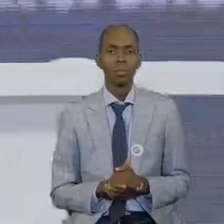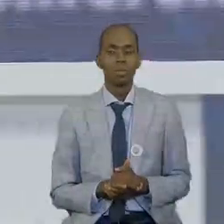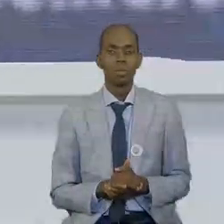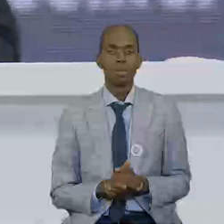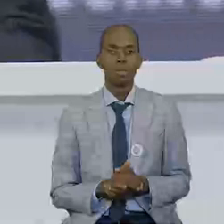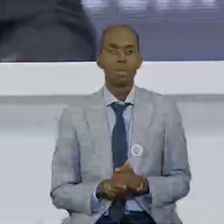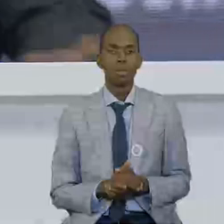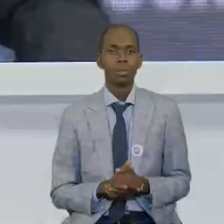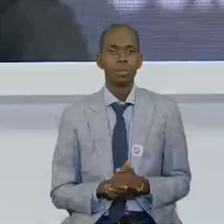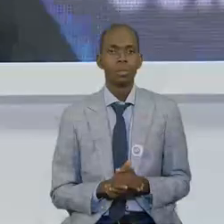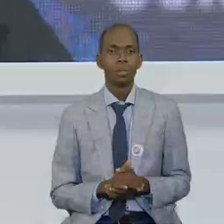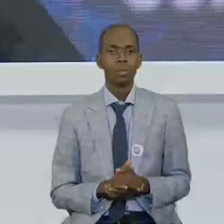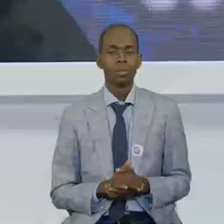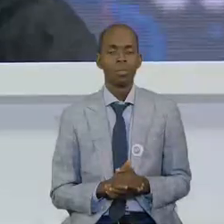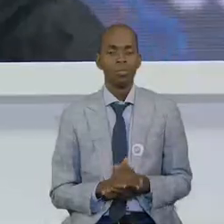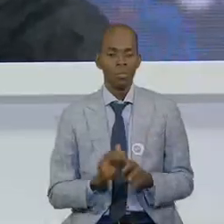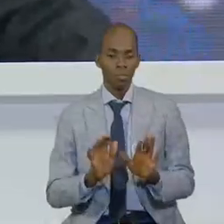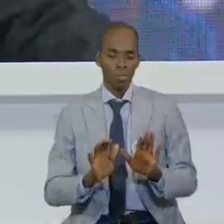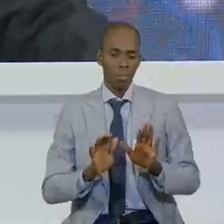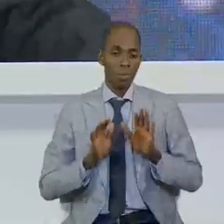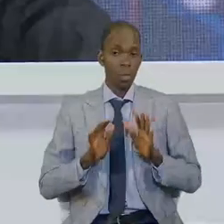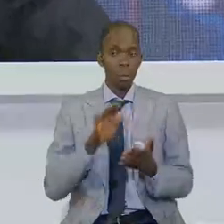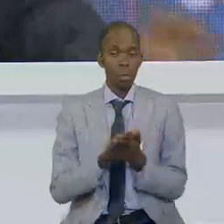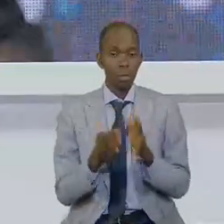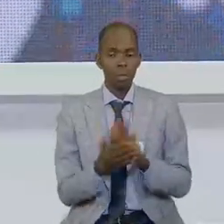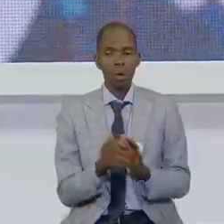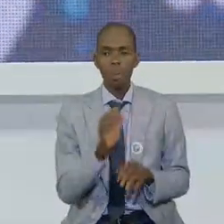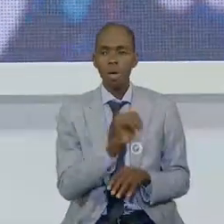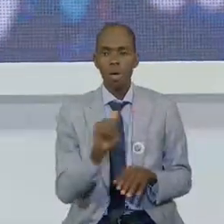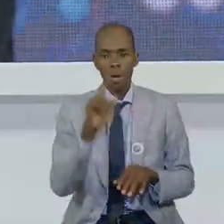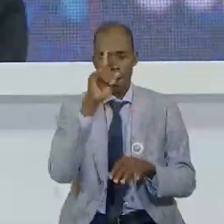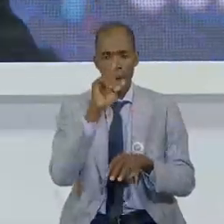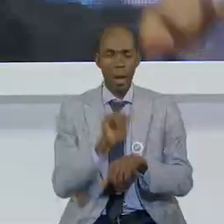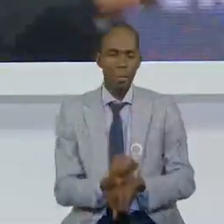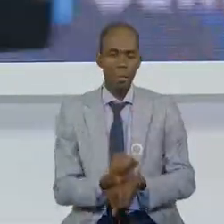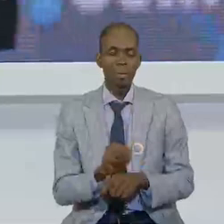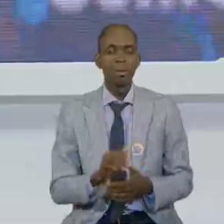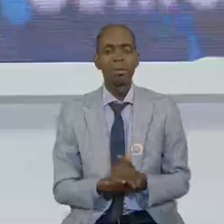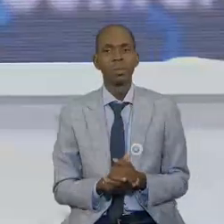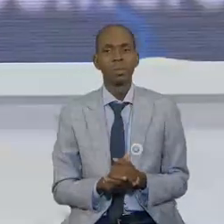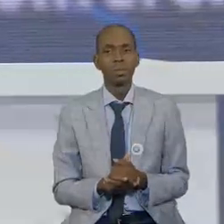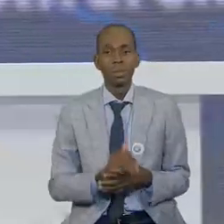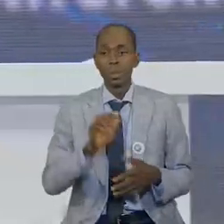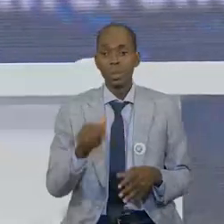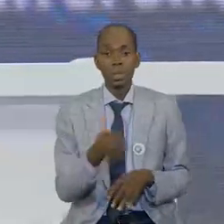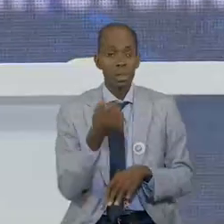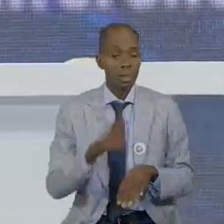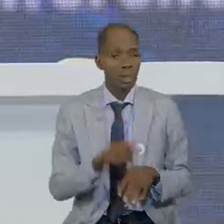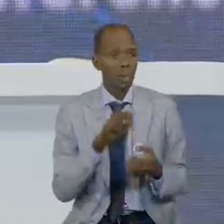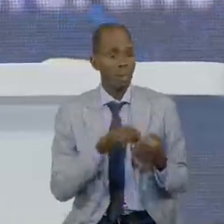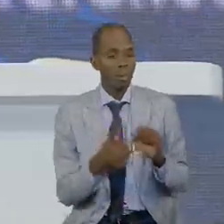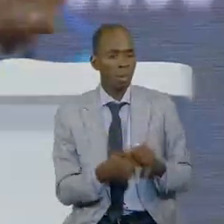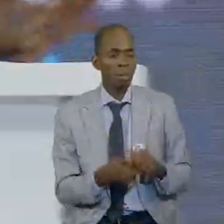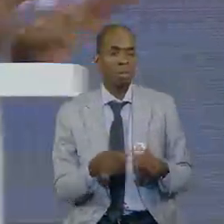Dieu tout-puissant qui est avec moi. Becomes a habit. La crainte devient alors une habitude. Anytime a problem like in the past